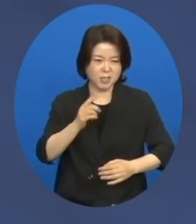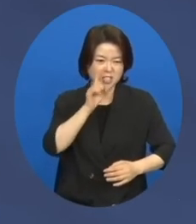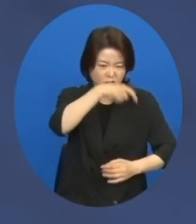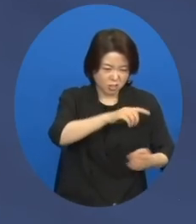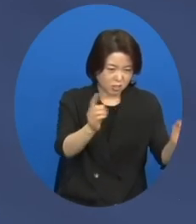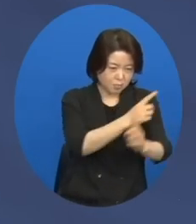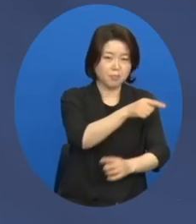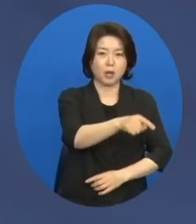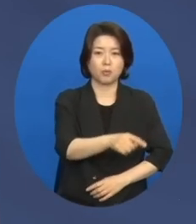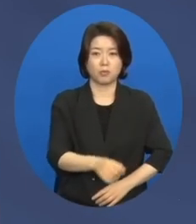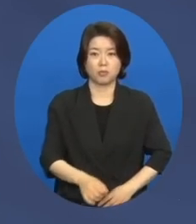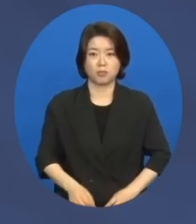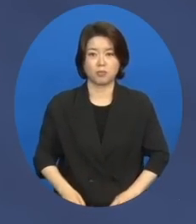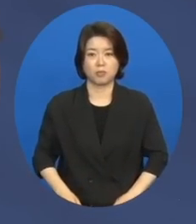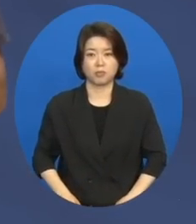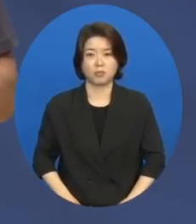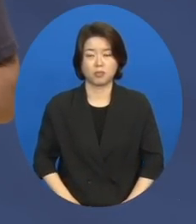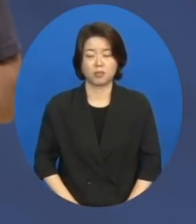거예요.